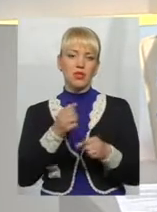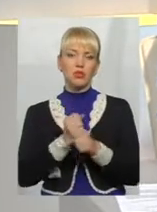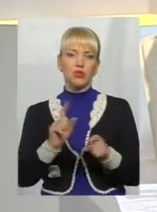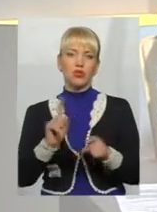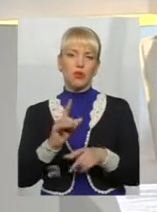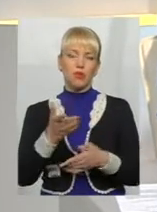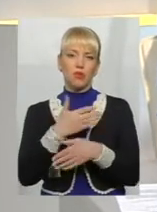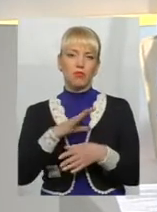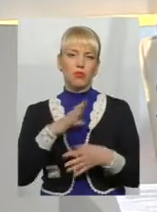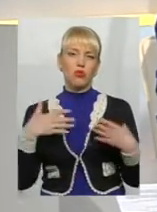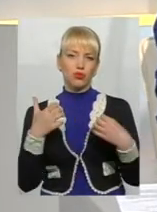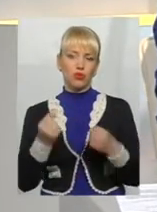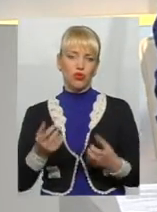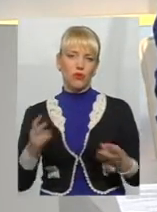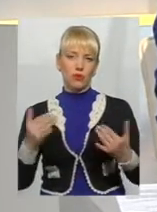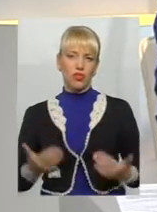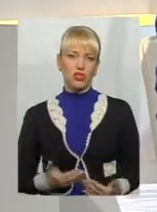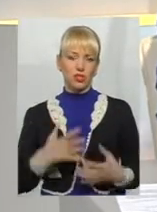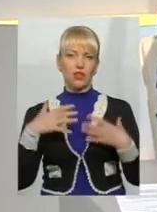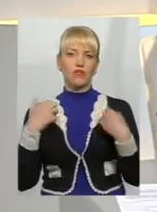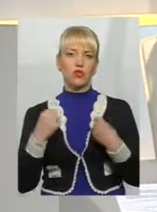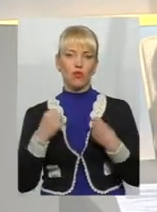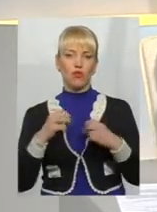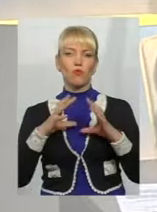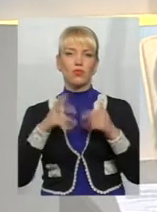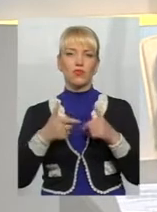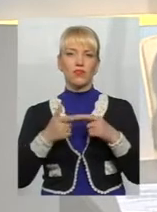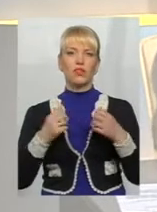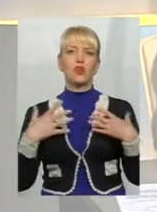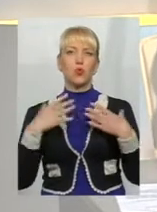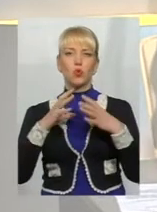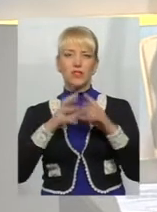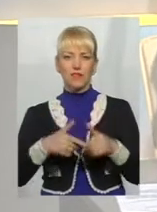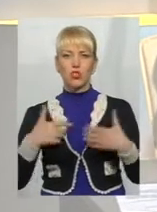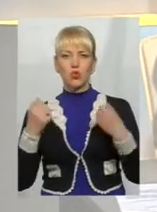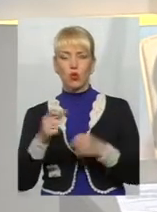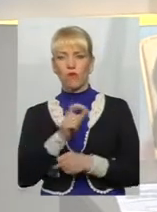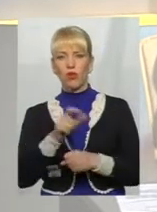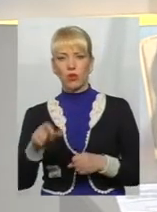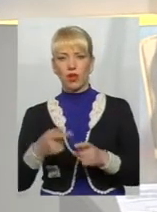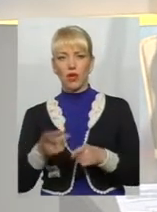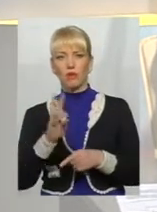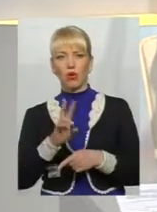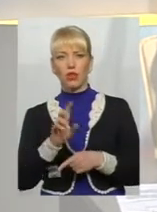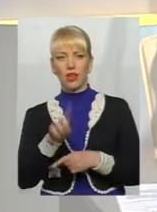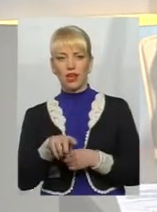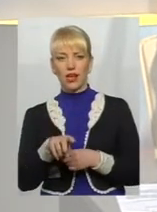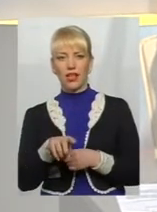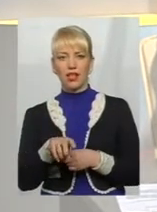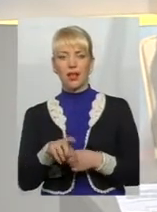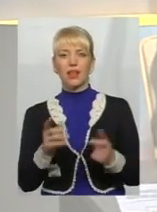бути здоровими і жити у здоровому світі, у світі здорових людей, про те,